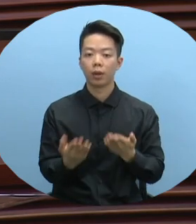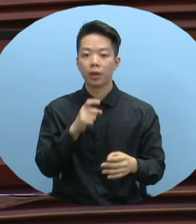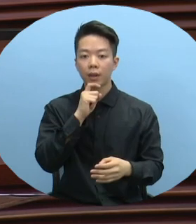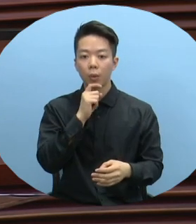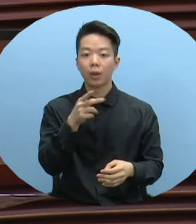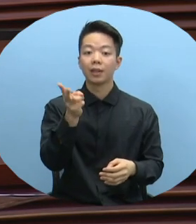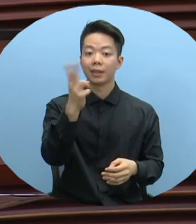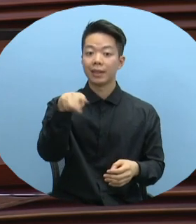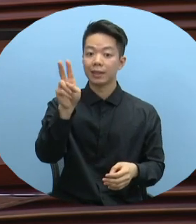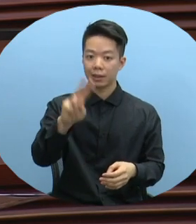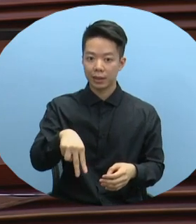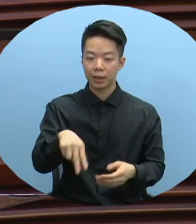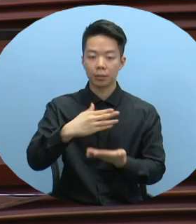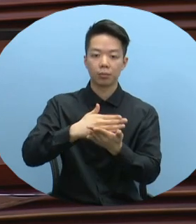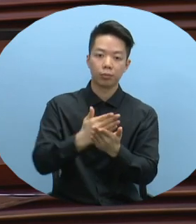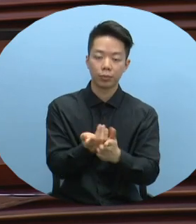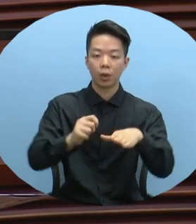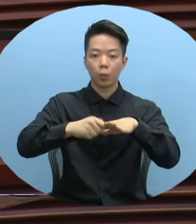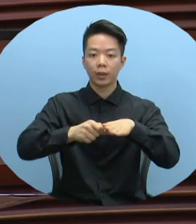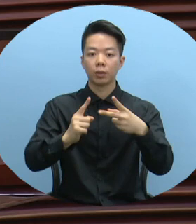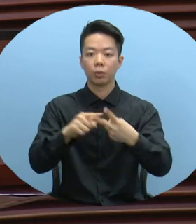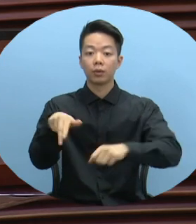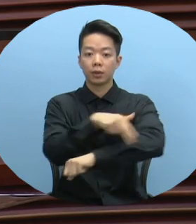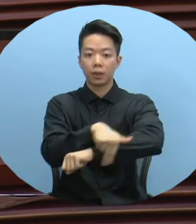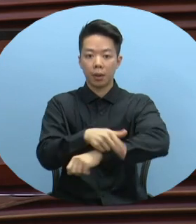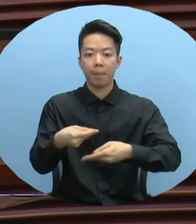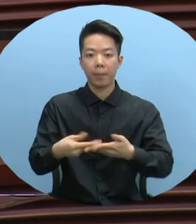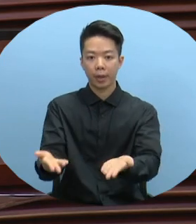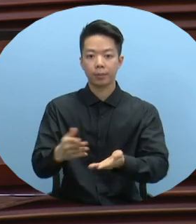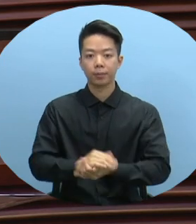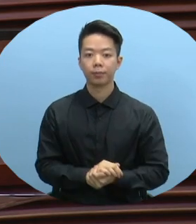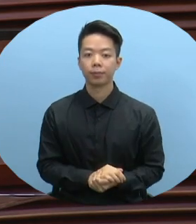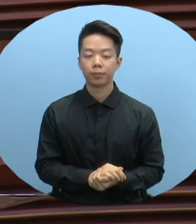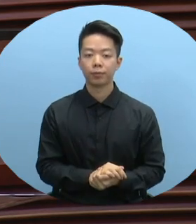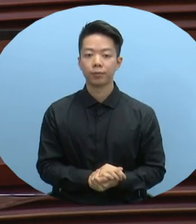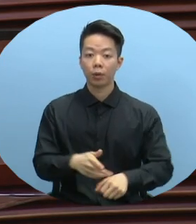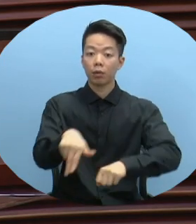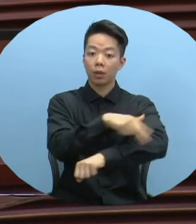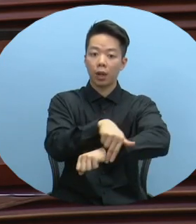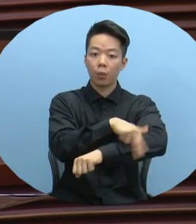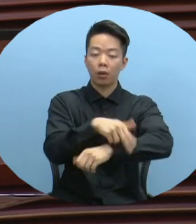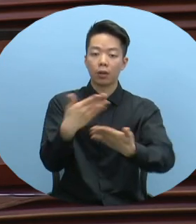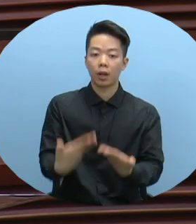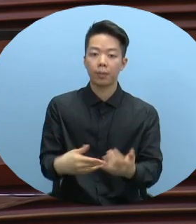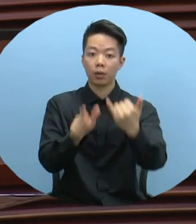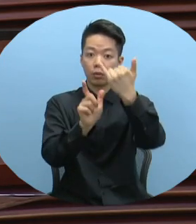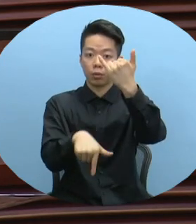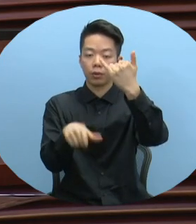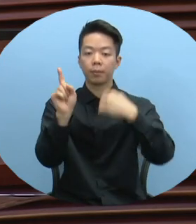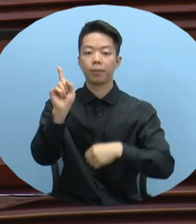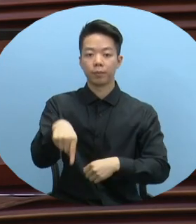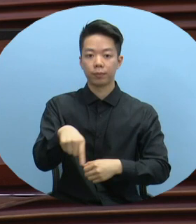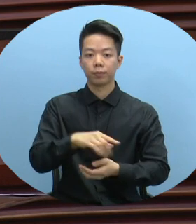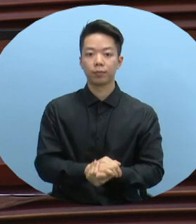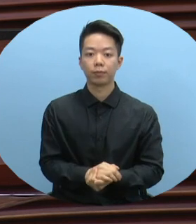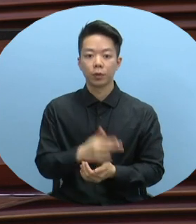2000項不同規模的維修工程項目。視察計劃已經在今年的6月開始實行，預計